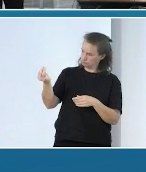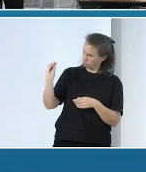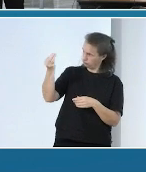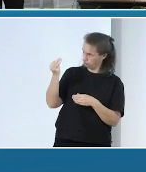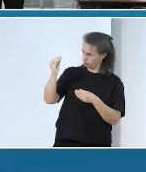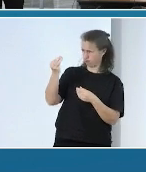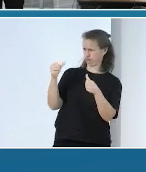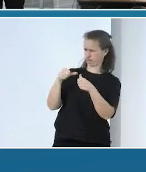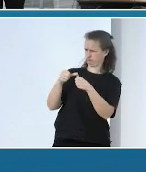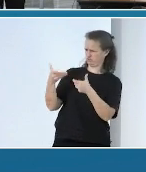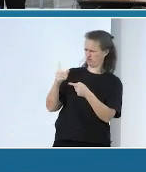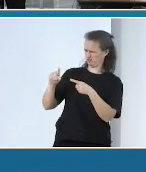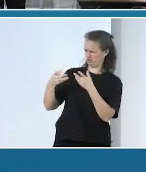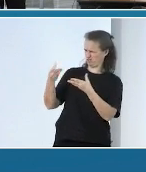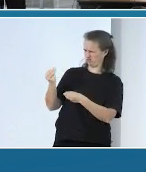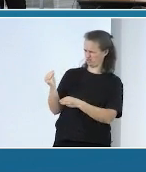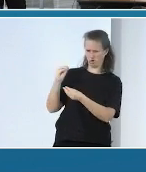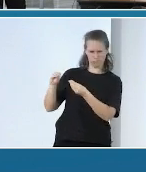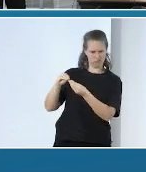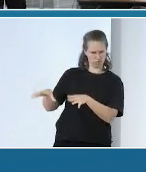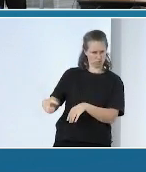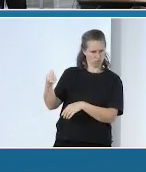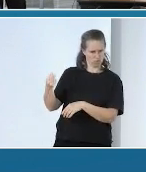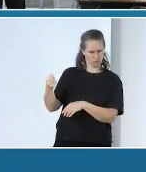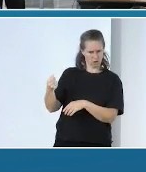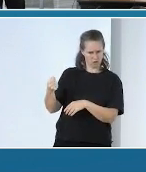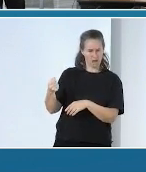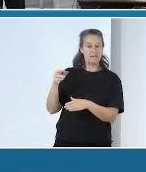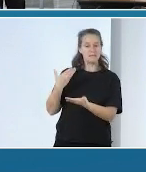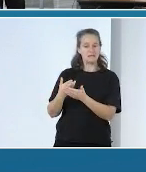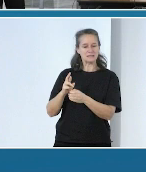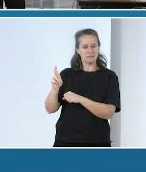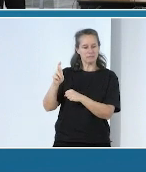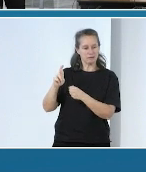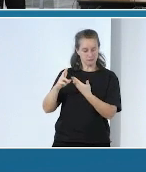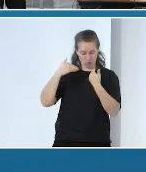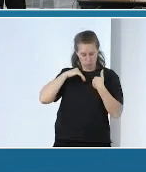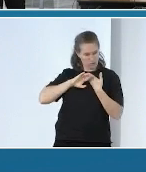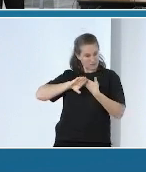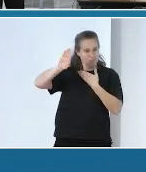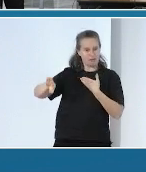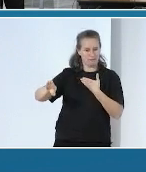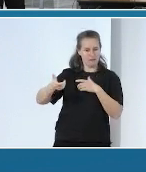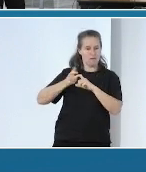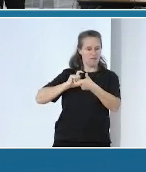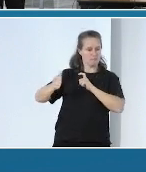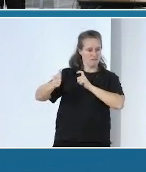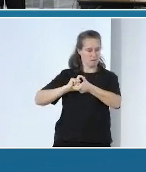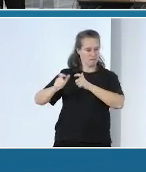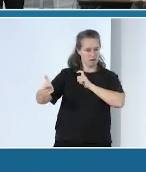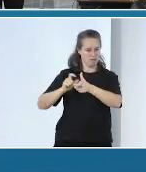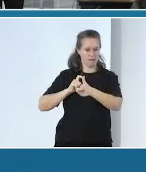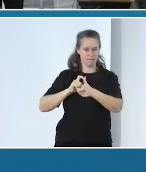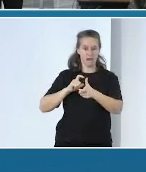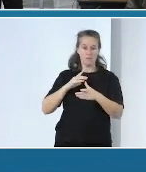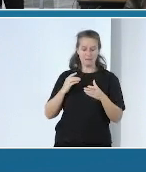manipule, je me demande ce que c'est ce truc, et là, je passe à un référentiel allocentré. Et c'est sans cesse comme ça. Je veux dire, à partir du moment